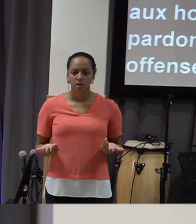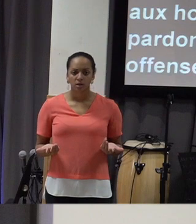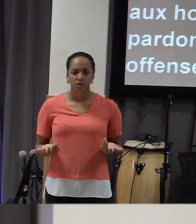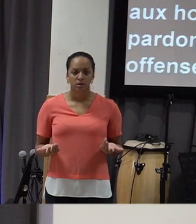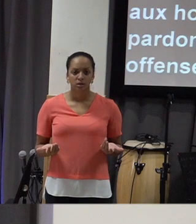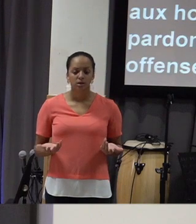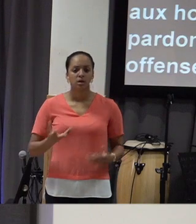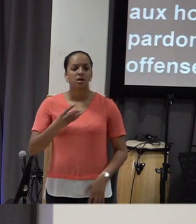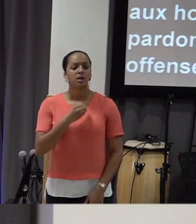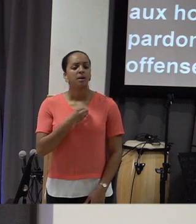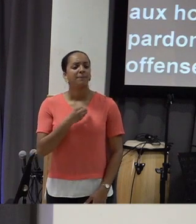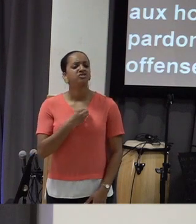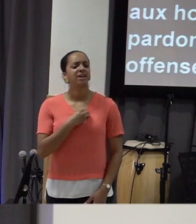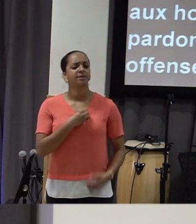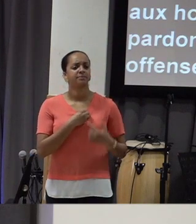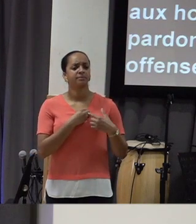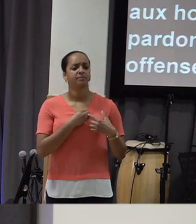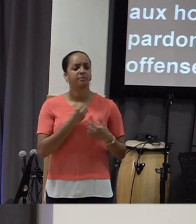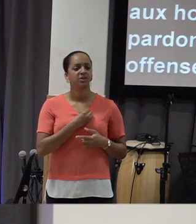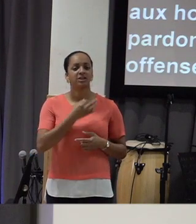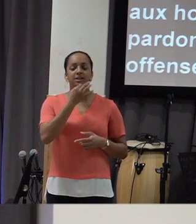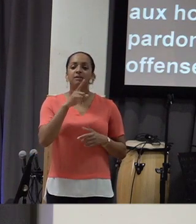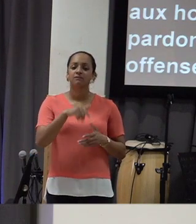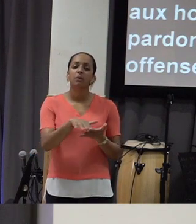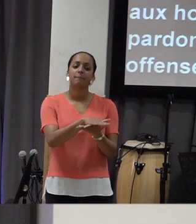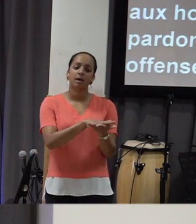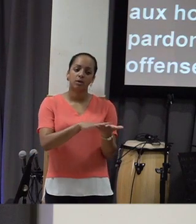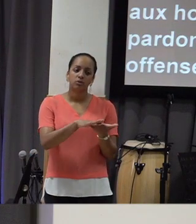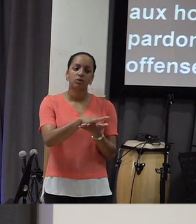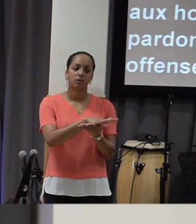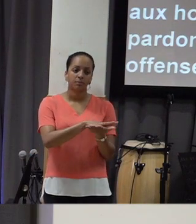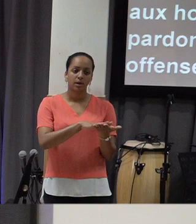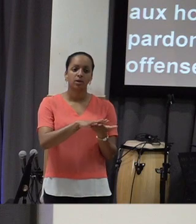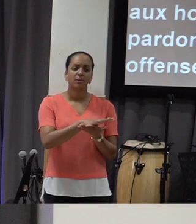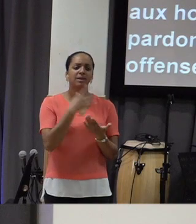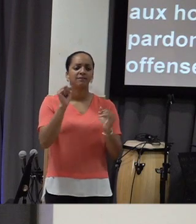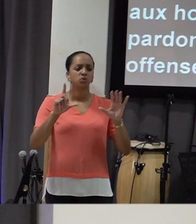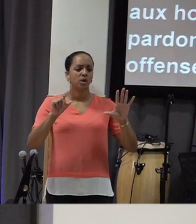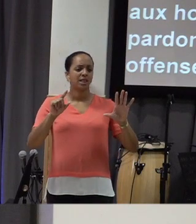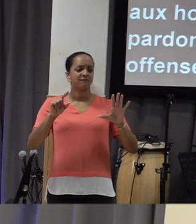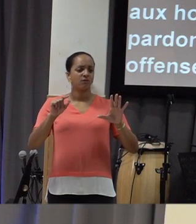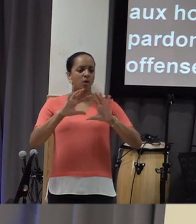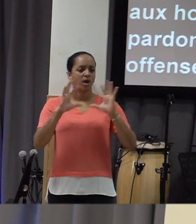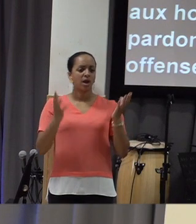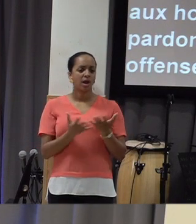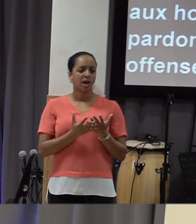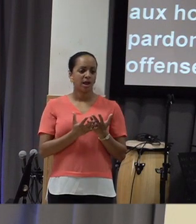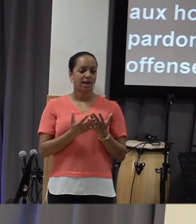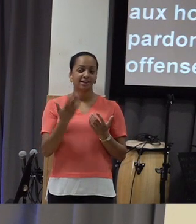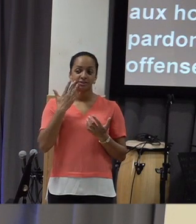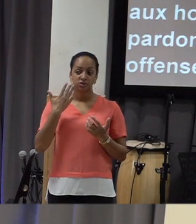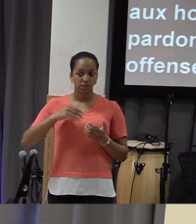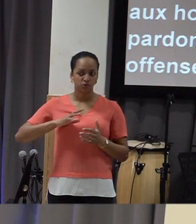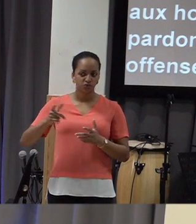Également le péché, parce qu'il nous est dit que nous devons pardonner jusqu'à 70 fois cette fois. Je sais qu'il y a des mathématiciens au milieu de nous.